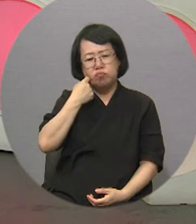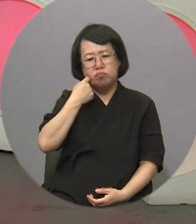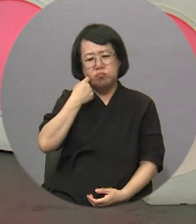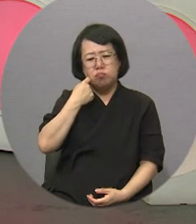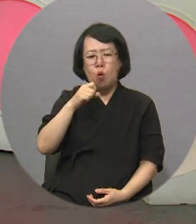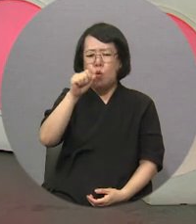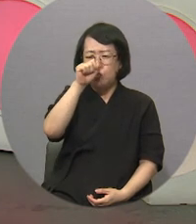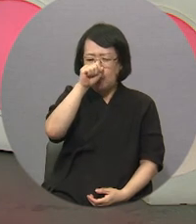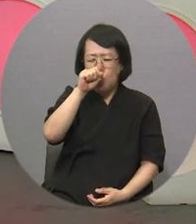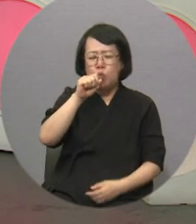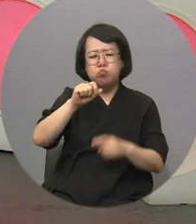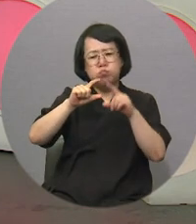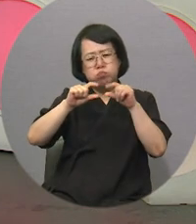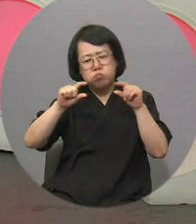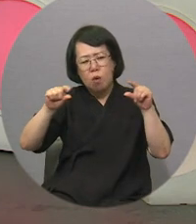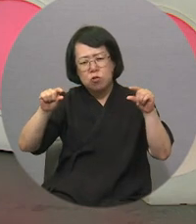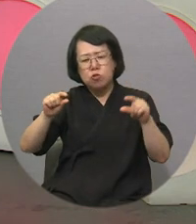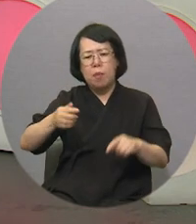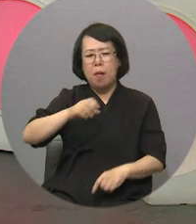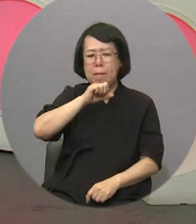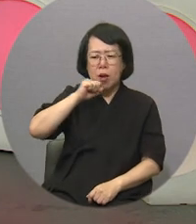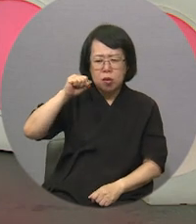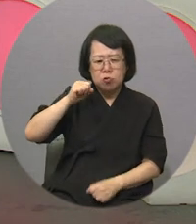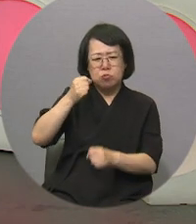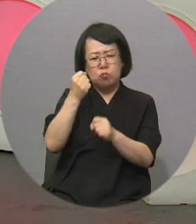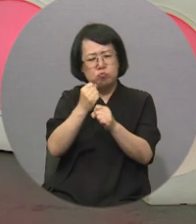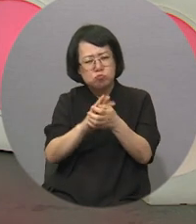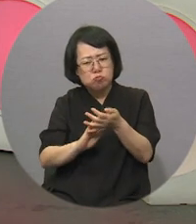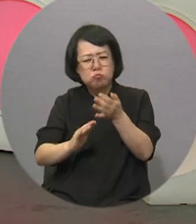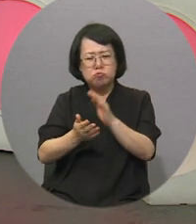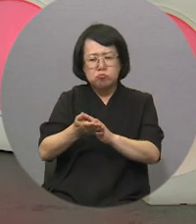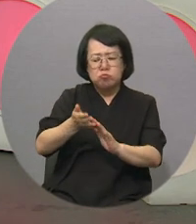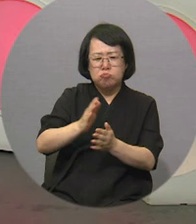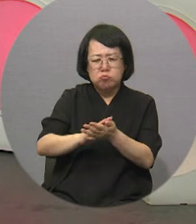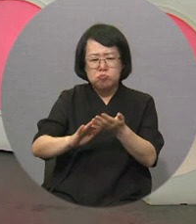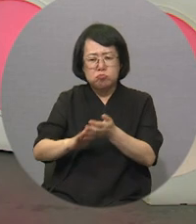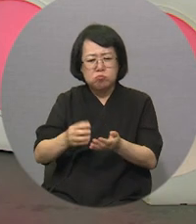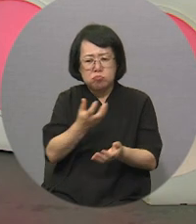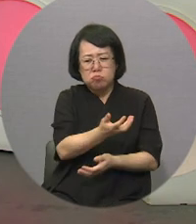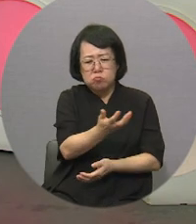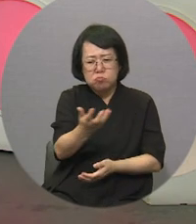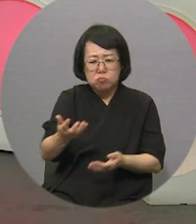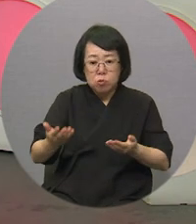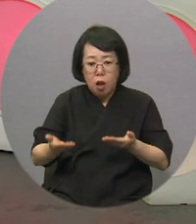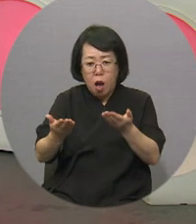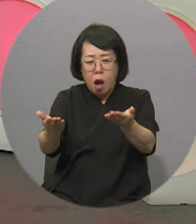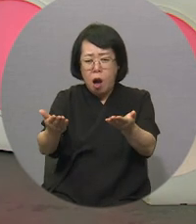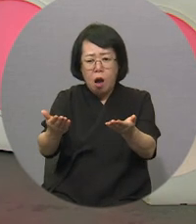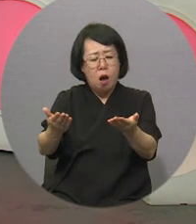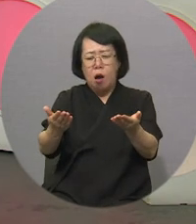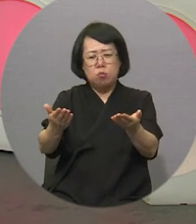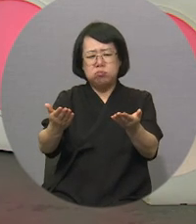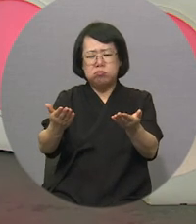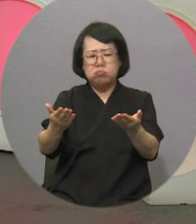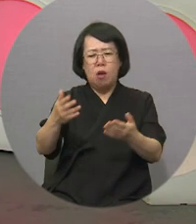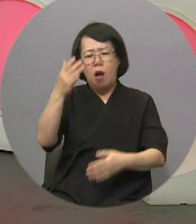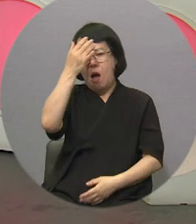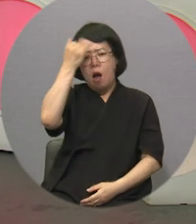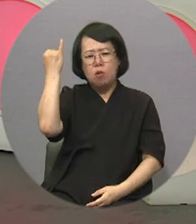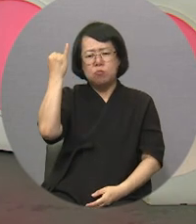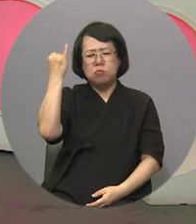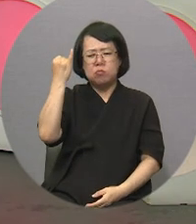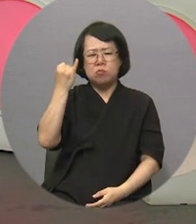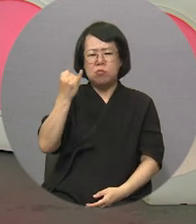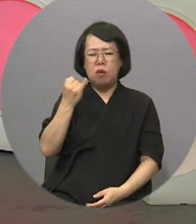좋아하는 반찬을 잔뜩 만들었지만 할머니는 입을 꾹 다문 채